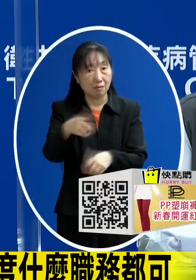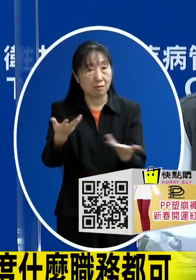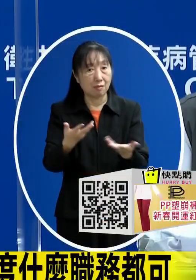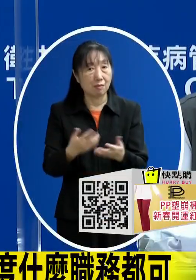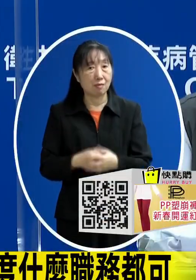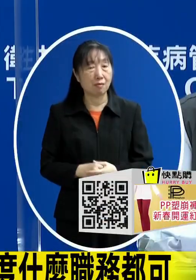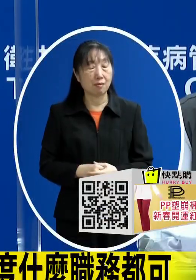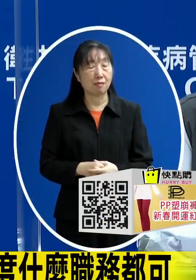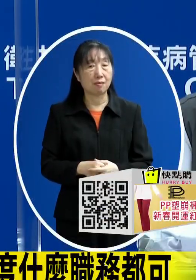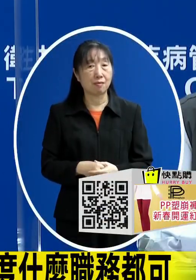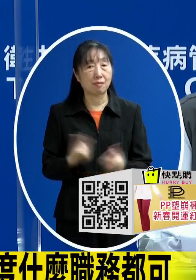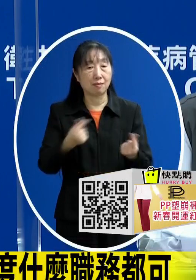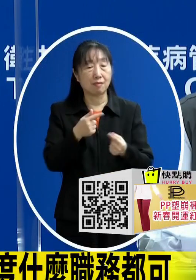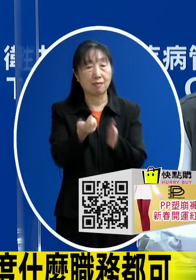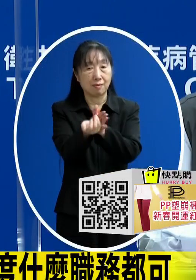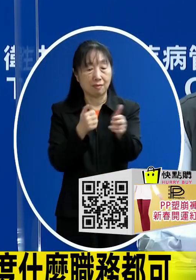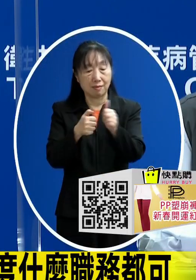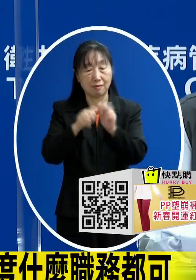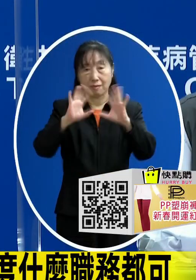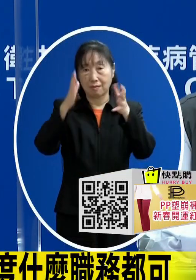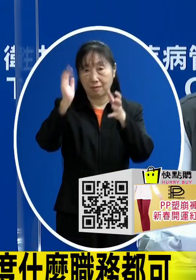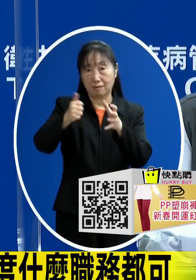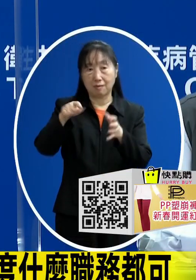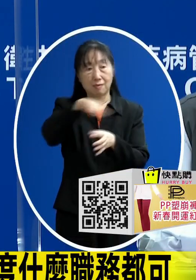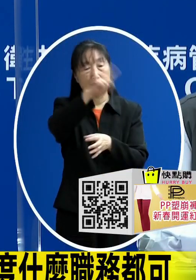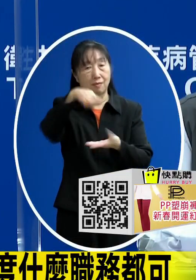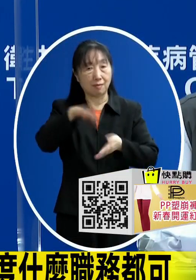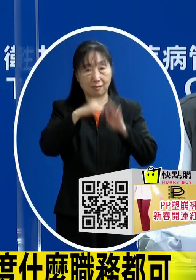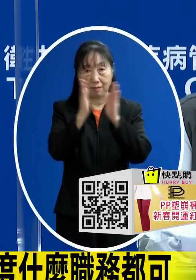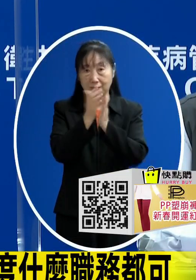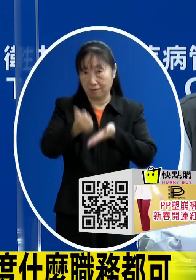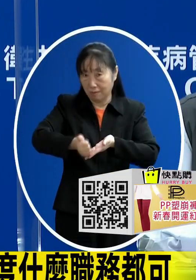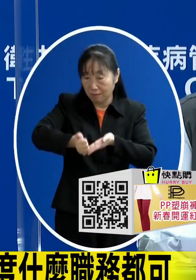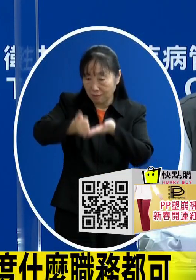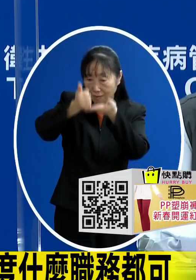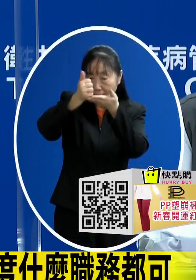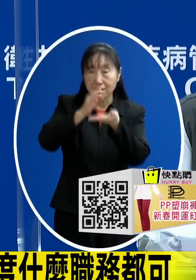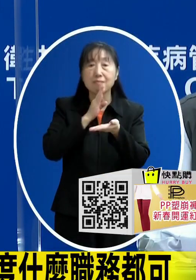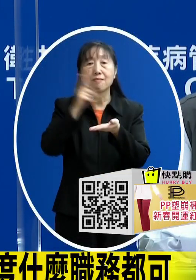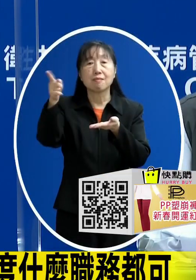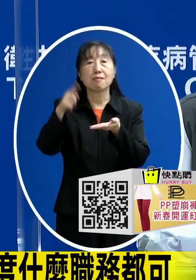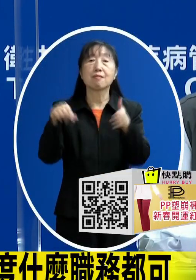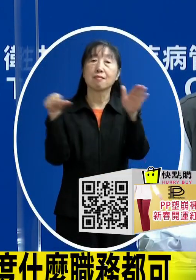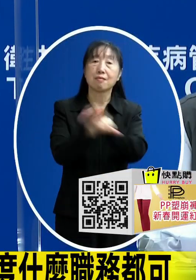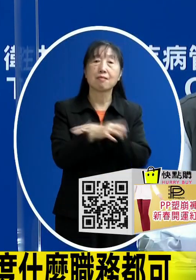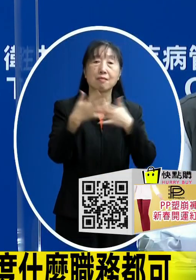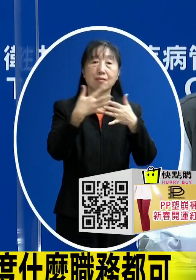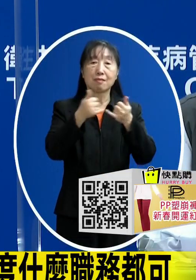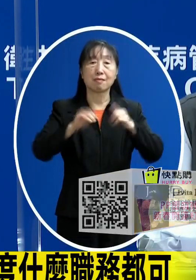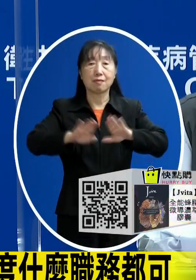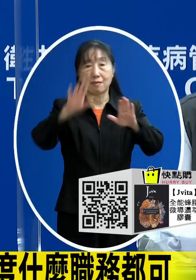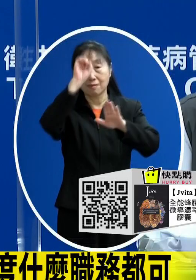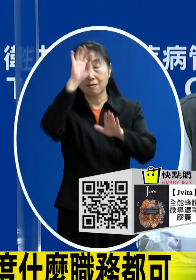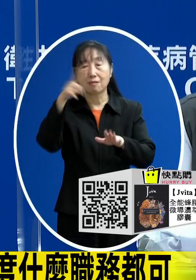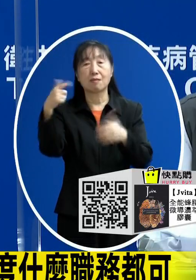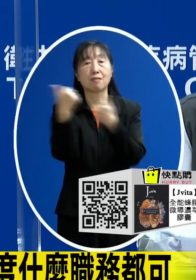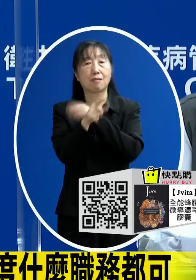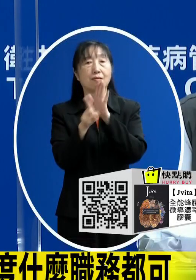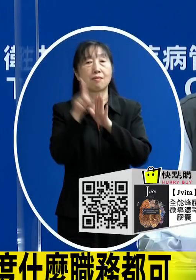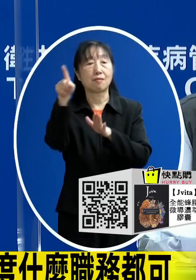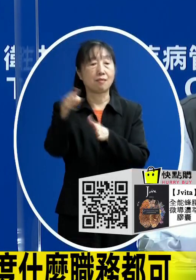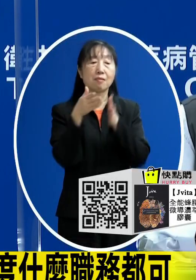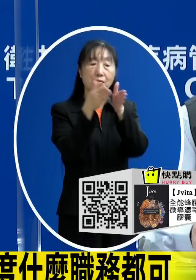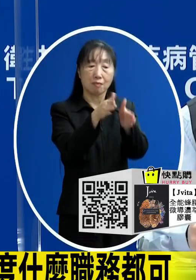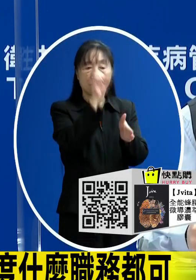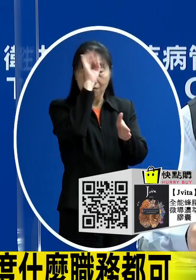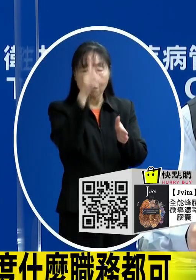陈建仁前副总统是大家都敬重的人，他加入民进党，那表示对于民进党的一个肯